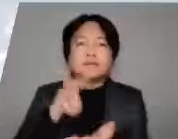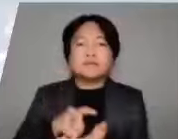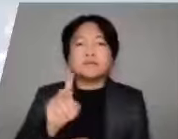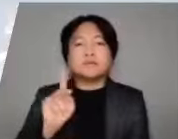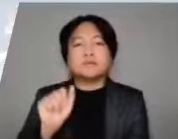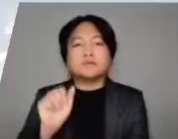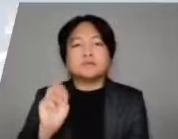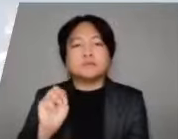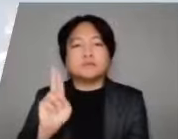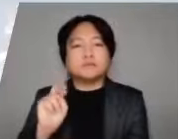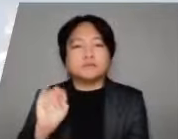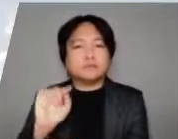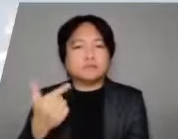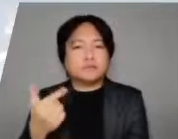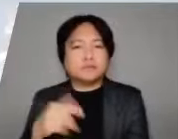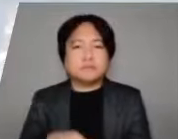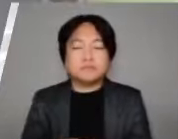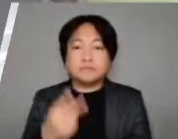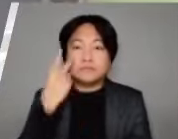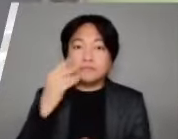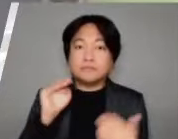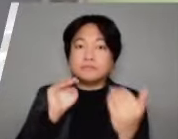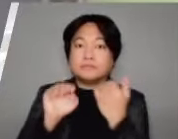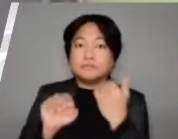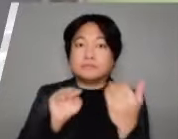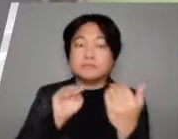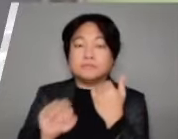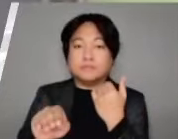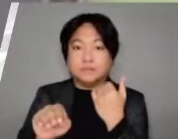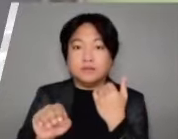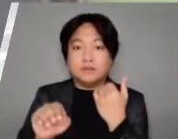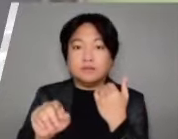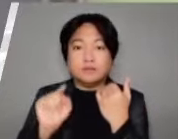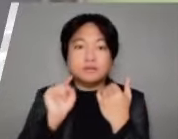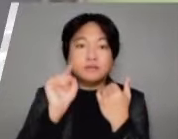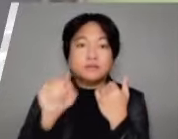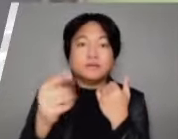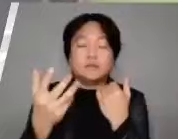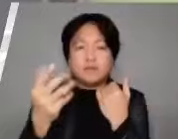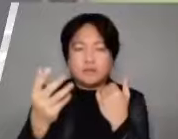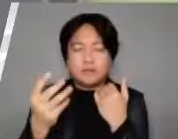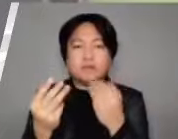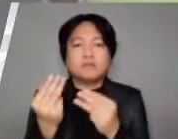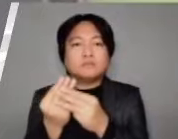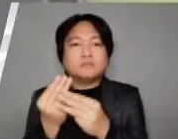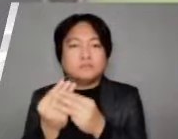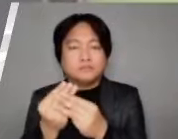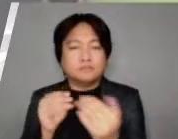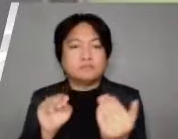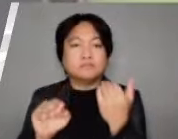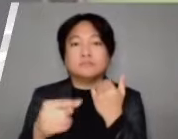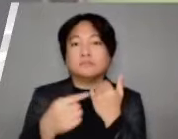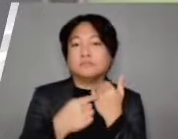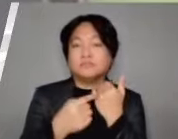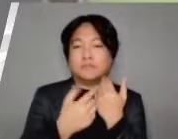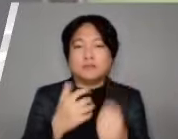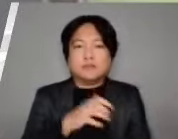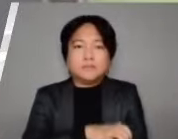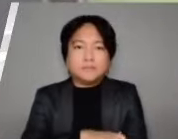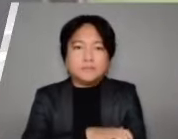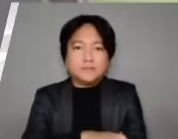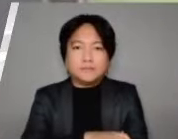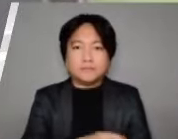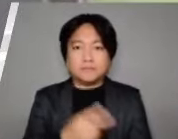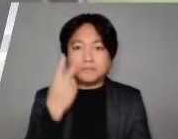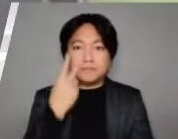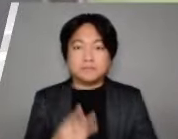Yung kaliwa po papunta ng monumento na maluwag naman, yung kanan pa Makati City, ayan. Busod na rin yan ang ginagawang pagkukumpuni dyan